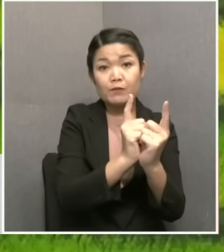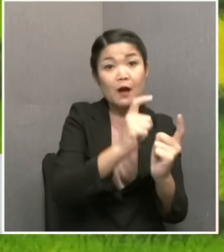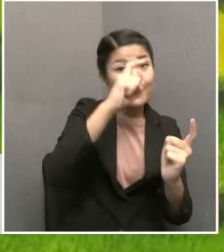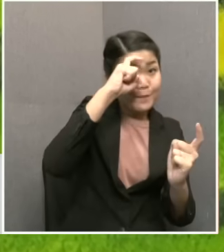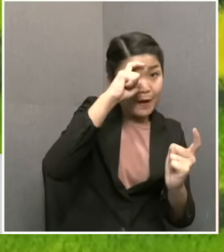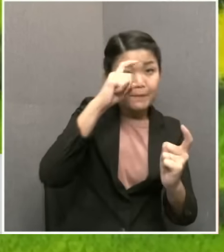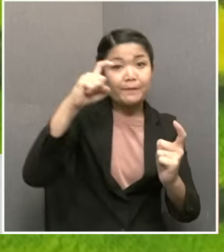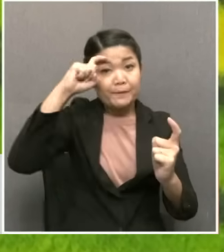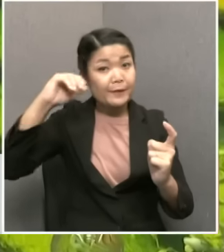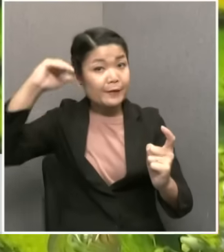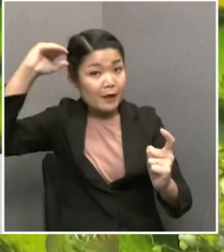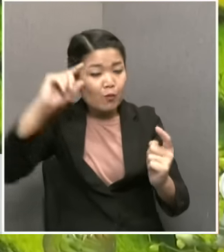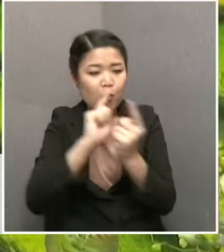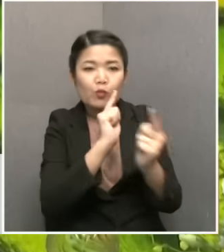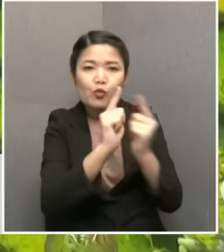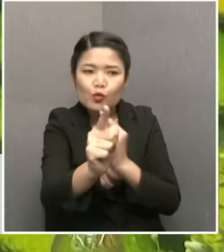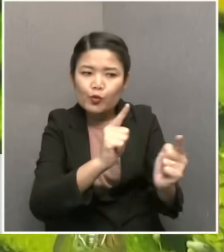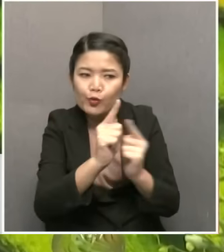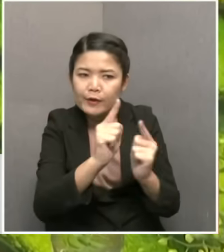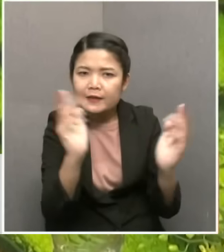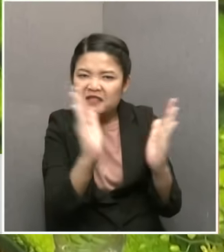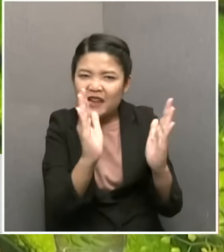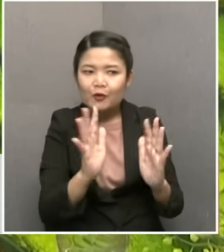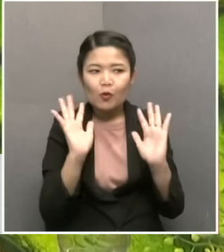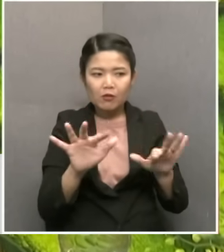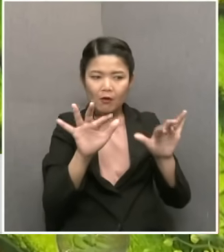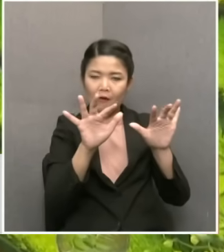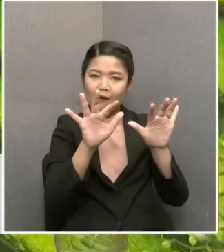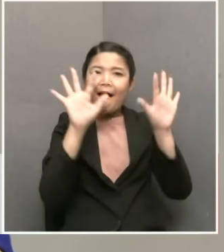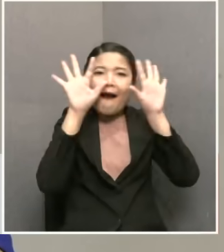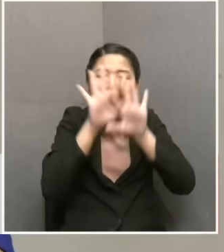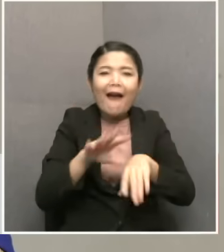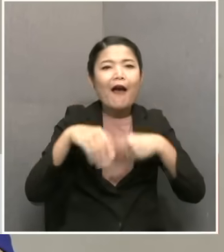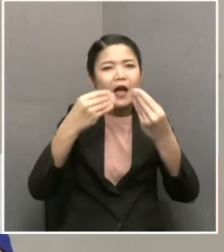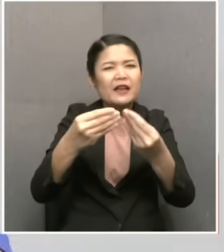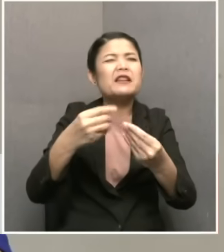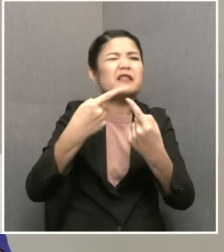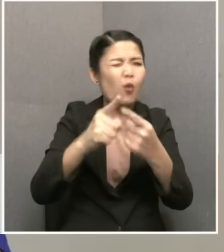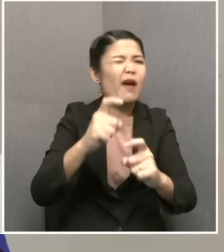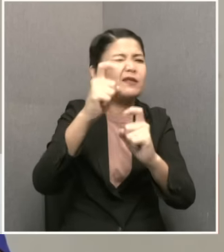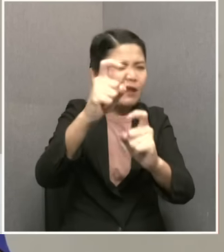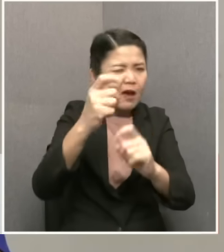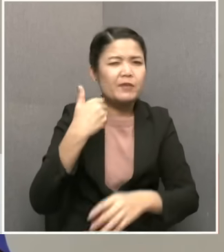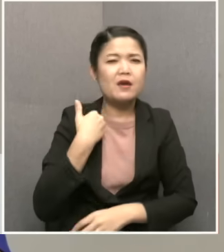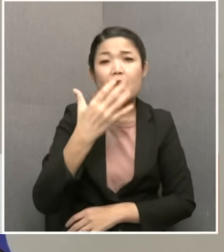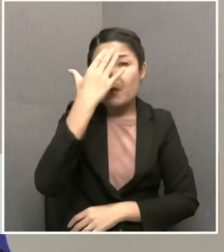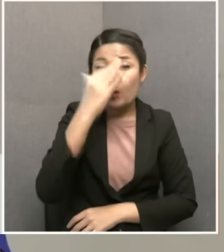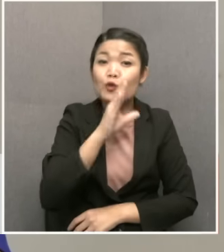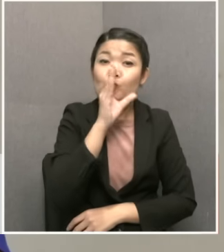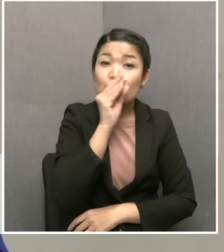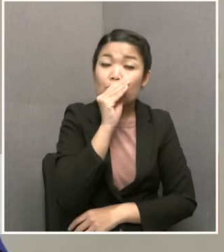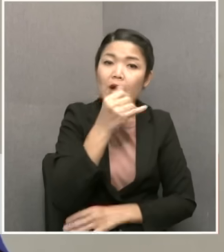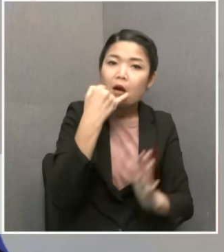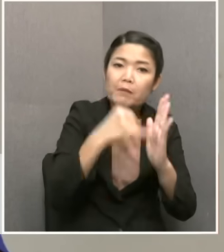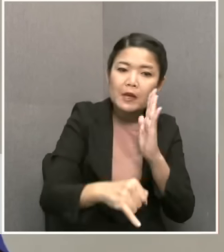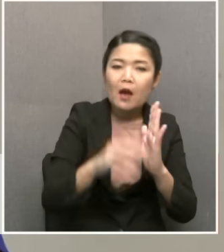กรัฐมนตรีอย่างน้อยๆสั้นๆเนี่ยคนจะคือฮาจะเป็นเครดิตให้กับนายกแต่อันตรายเสี่ยงด้วยเพราะถ้าพูดผิดพูดถูกนะ